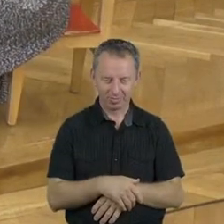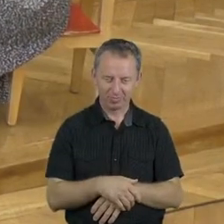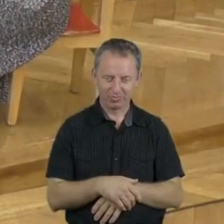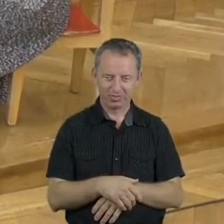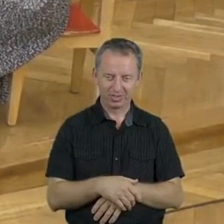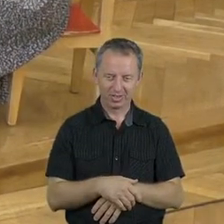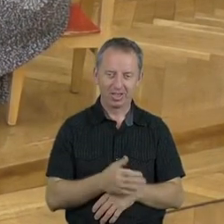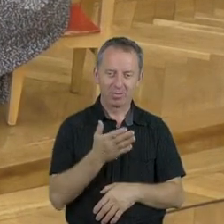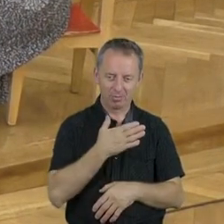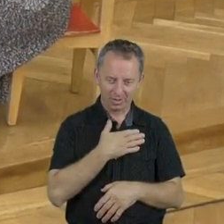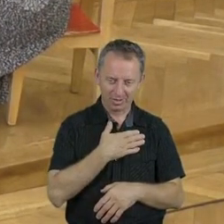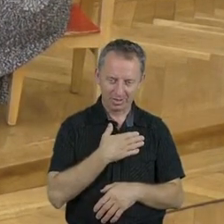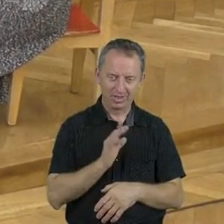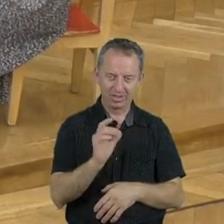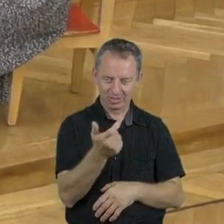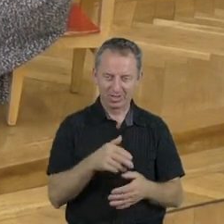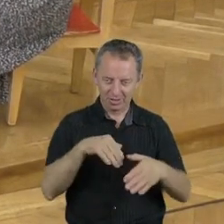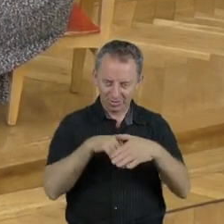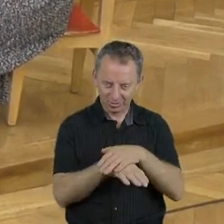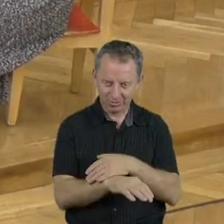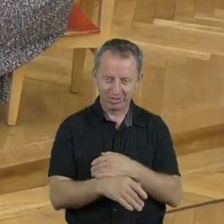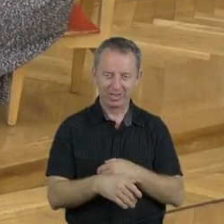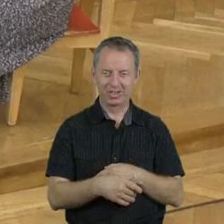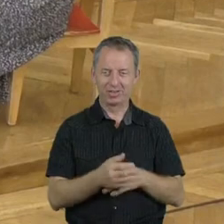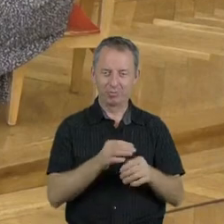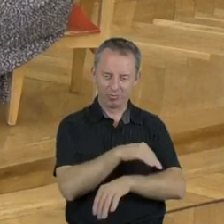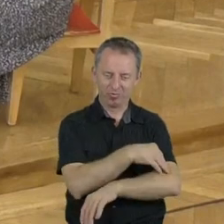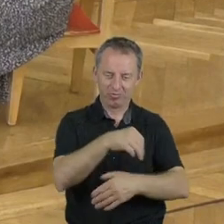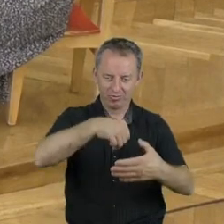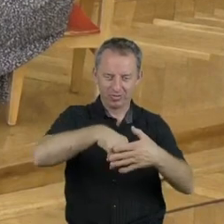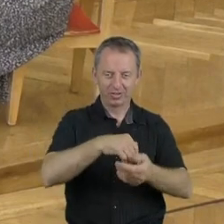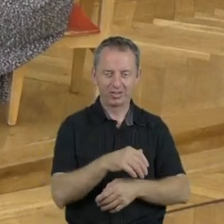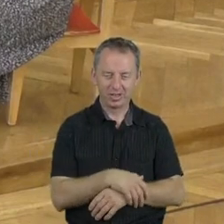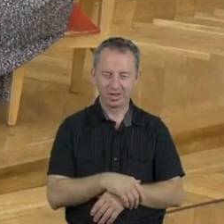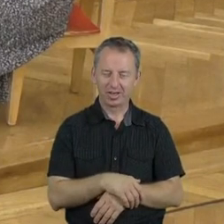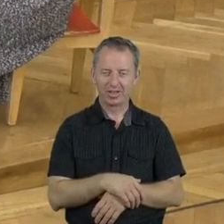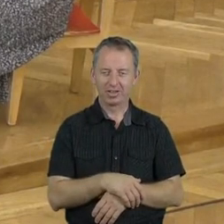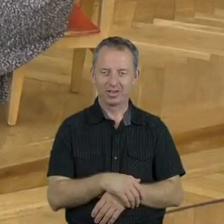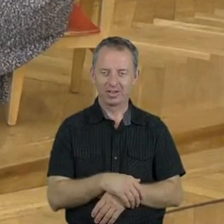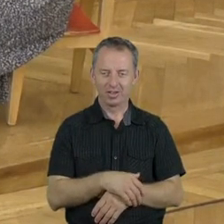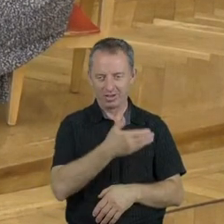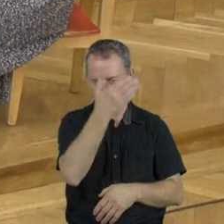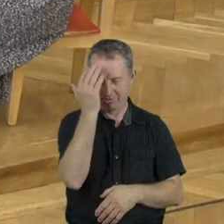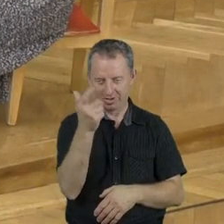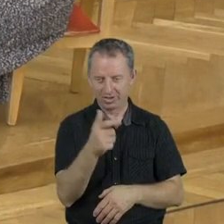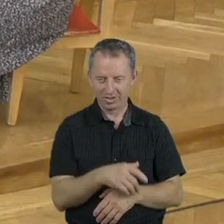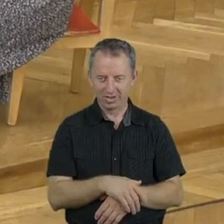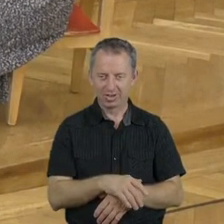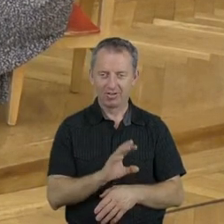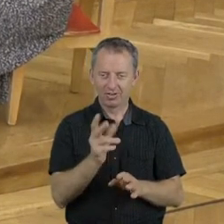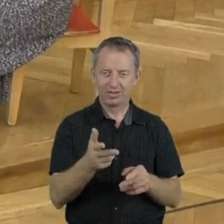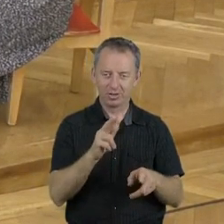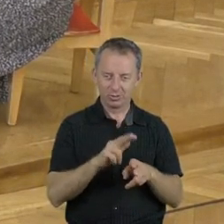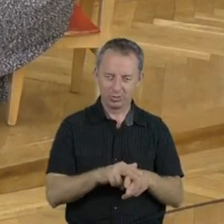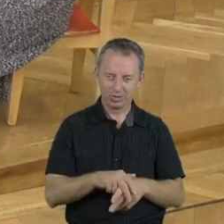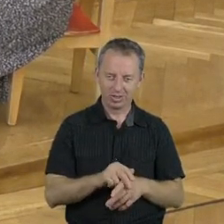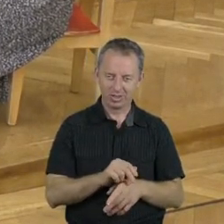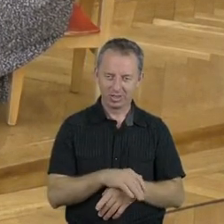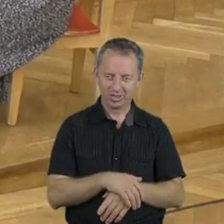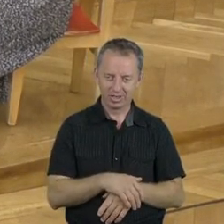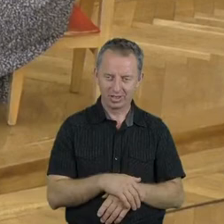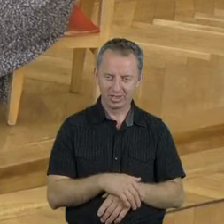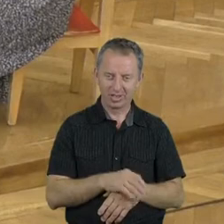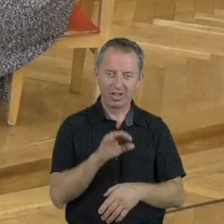I mamy tutaj jeszcze schowane coś. Nie wiem, czy wszyscy, którzy